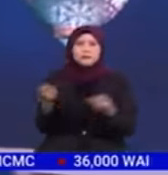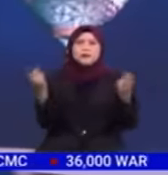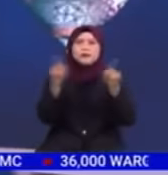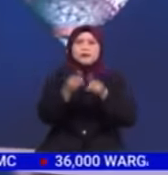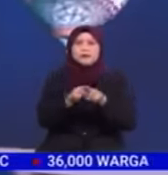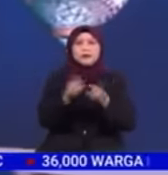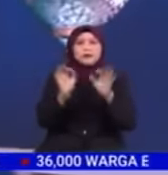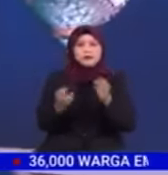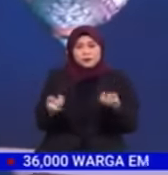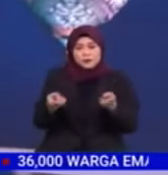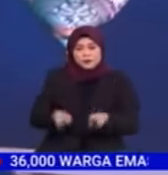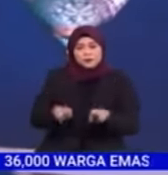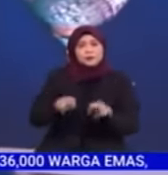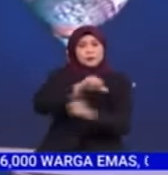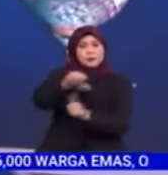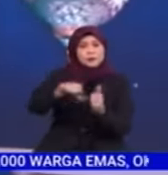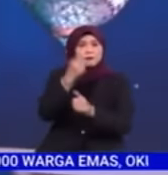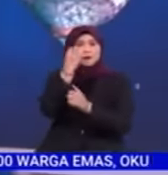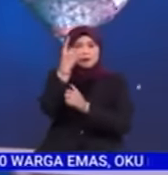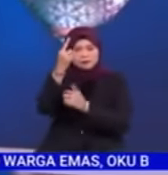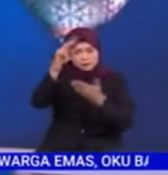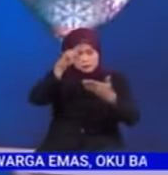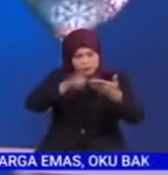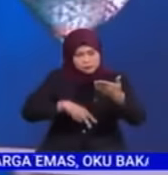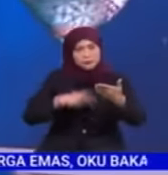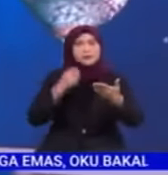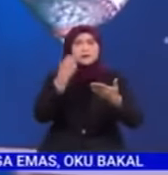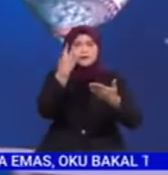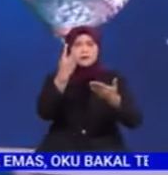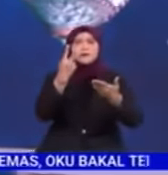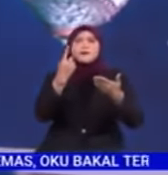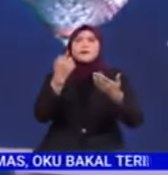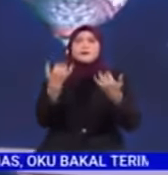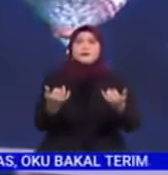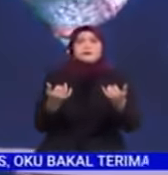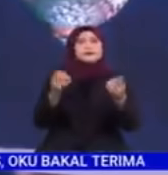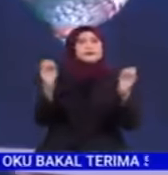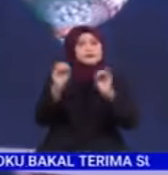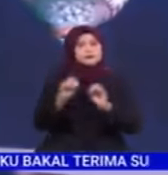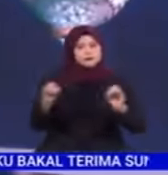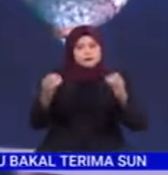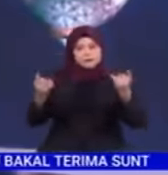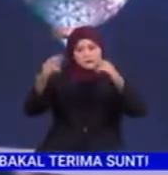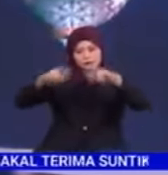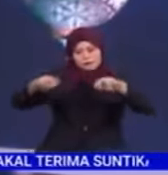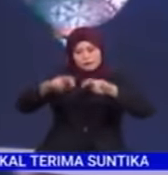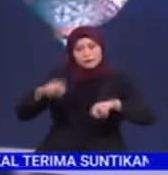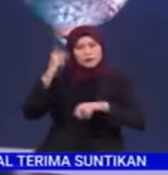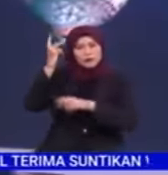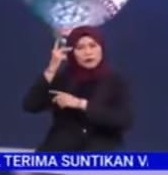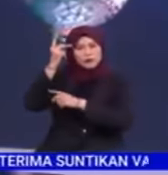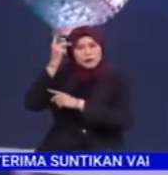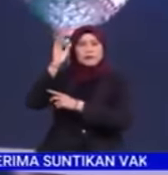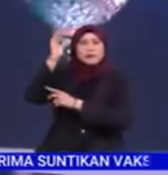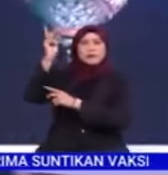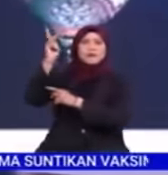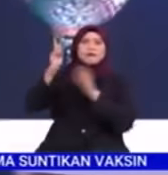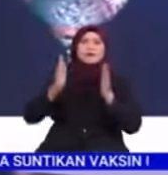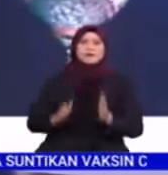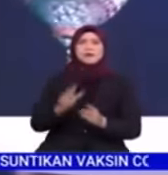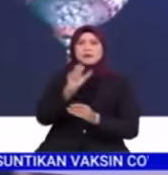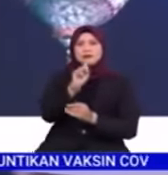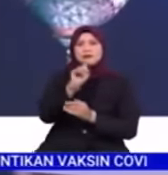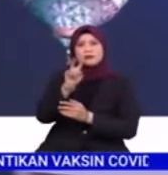kontrak sosial dipahami dan dihayati sepenuhnya Jusuf menganalisis politik Profesor Jogja syibam orgen